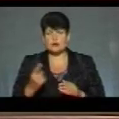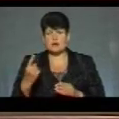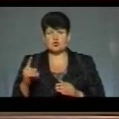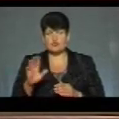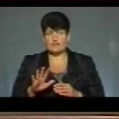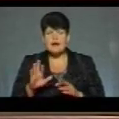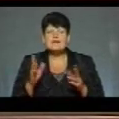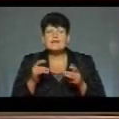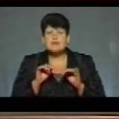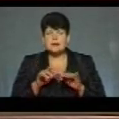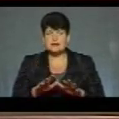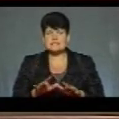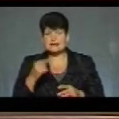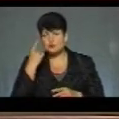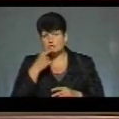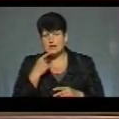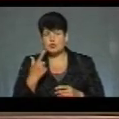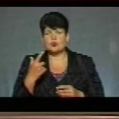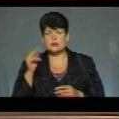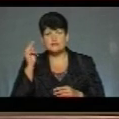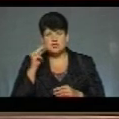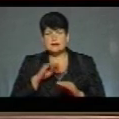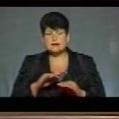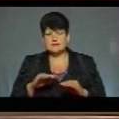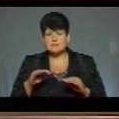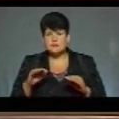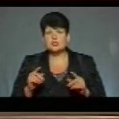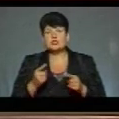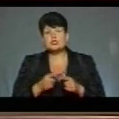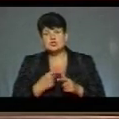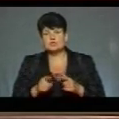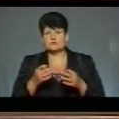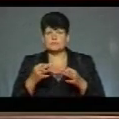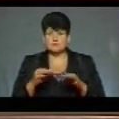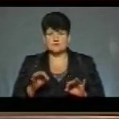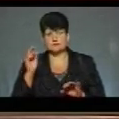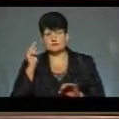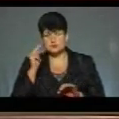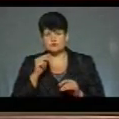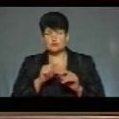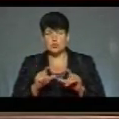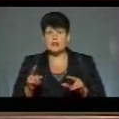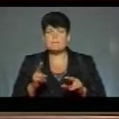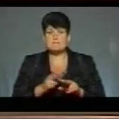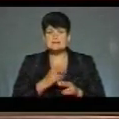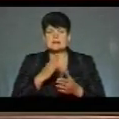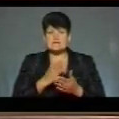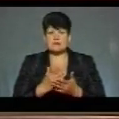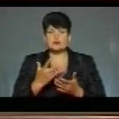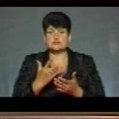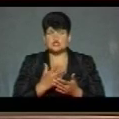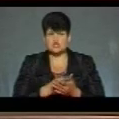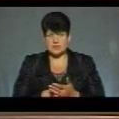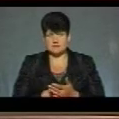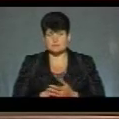Який механізм індивідуального навчання невакцинованих дітей? Та чи допускатимуть до навчання в школах без наявності щеплення,